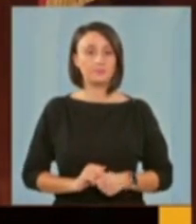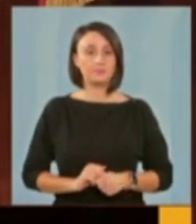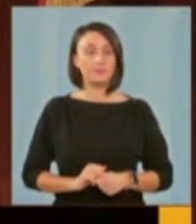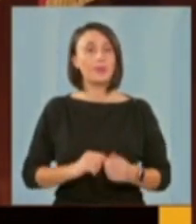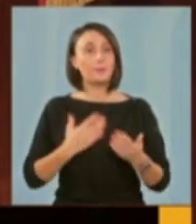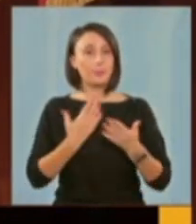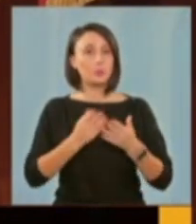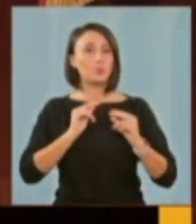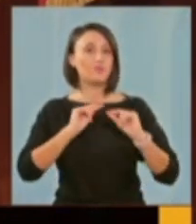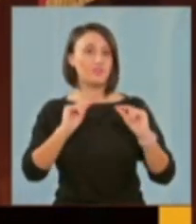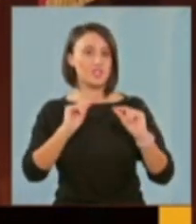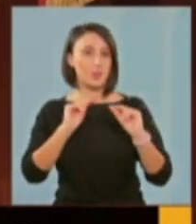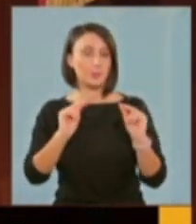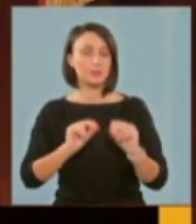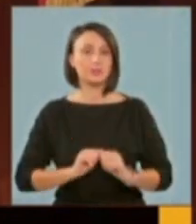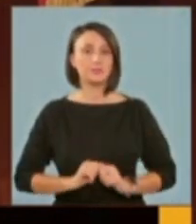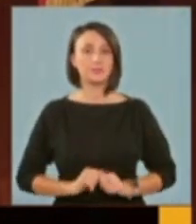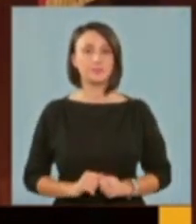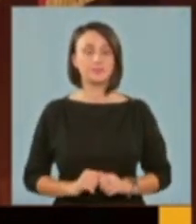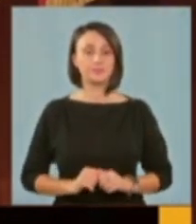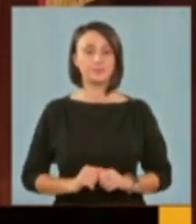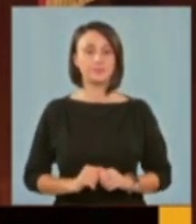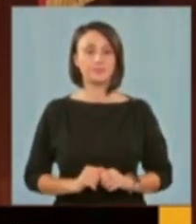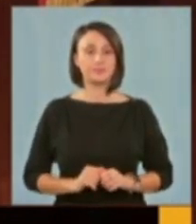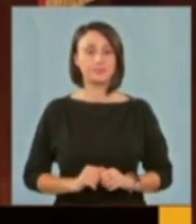actului de învățământ, a procesului de învățământ.